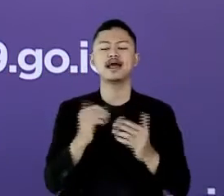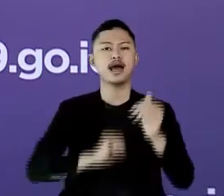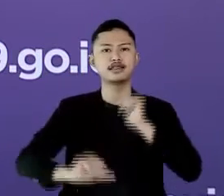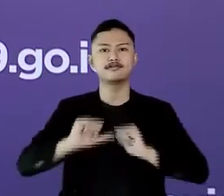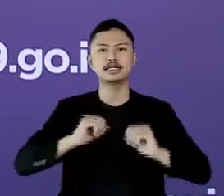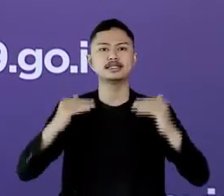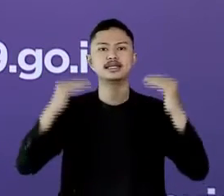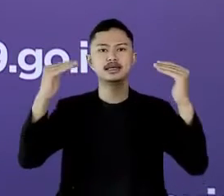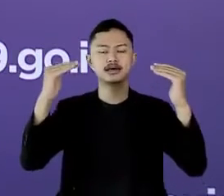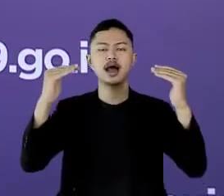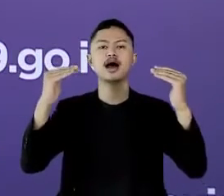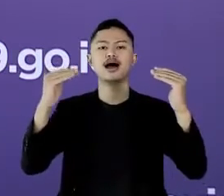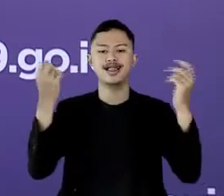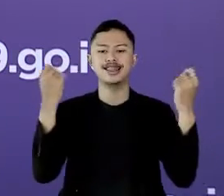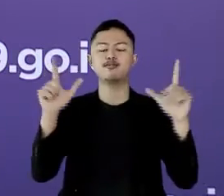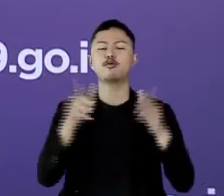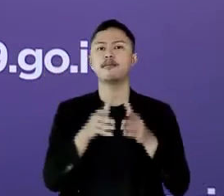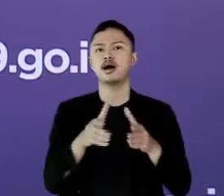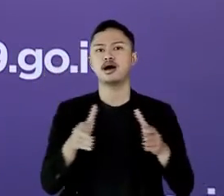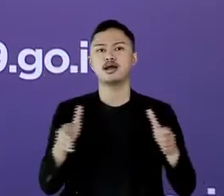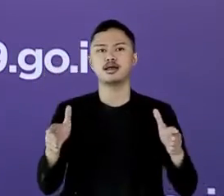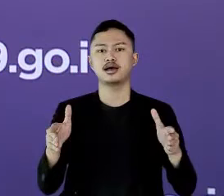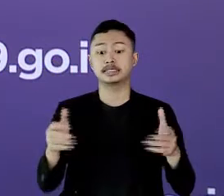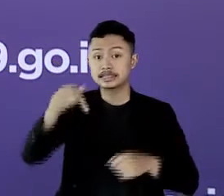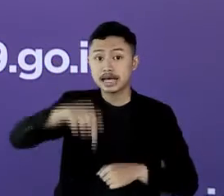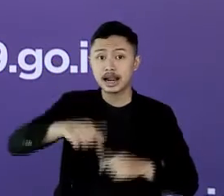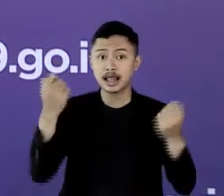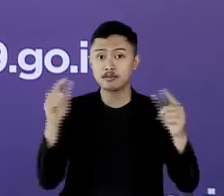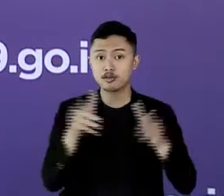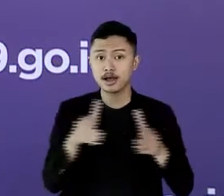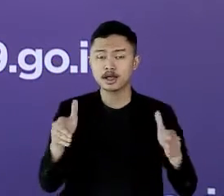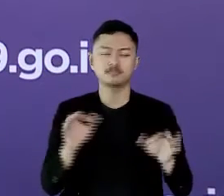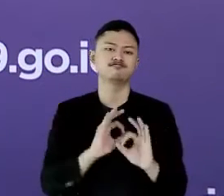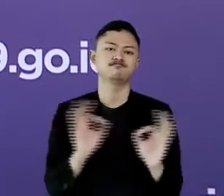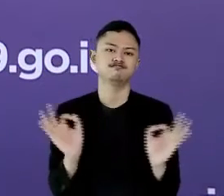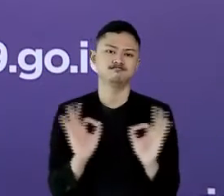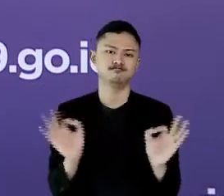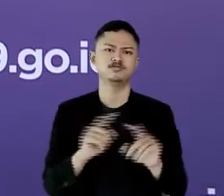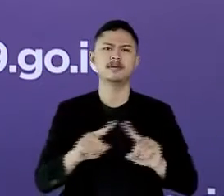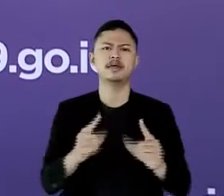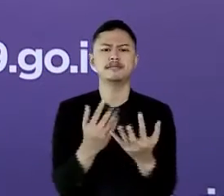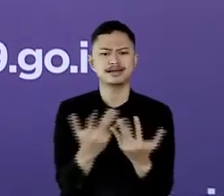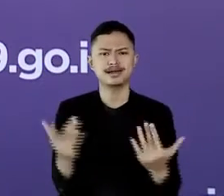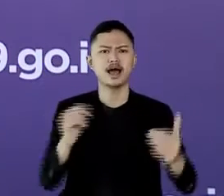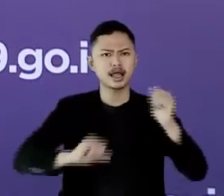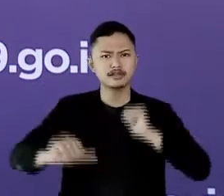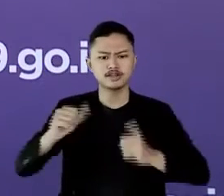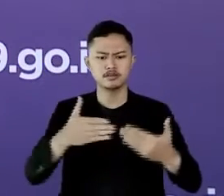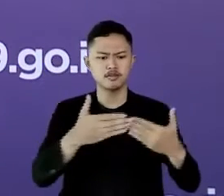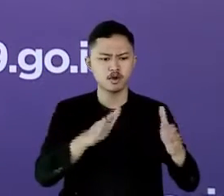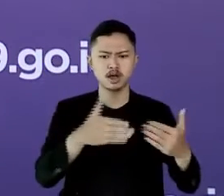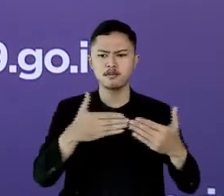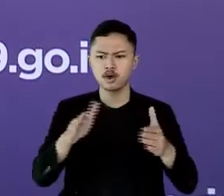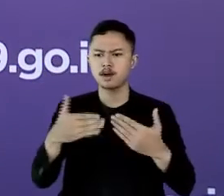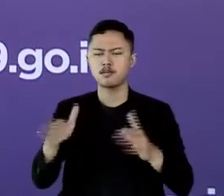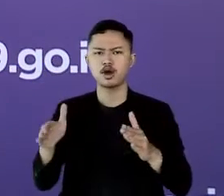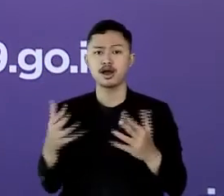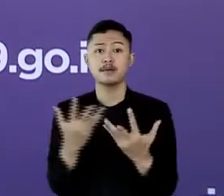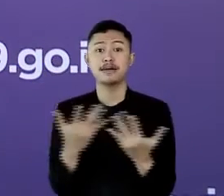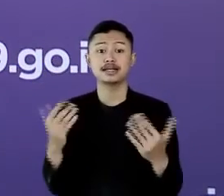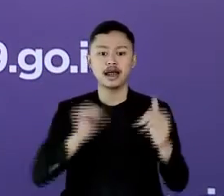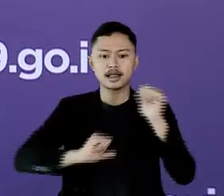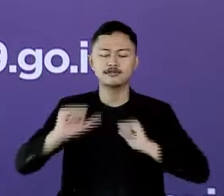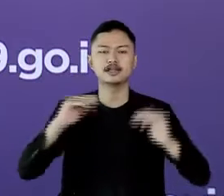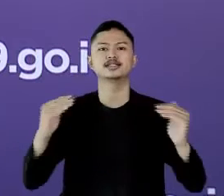libur panjang. Nah, meski saat ini tidak ada libur panjang, tapi aktivitas sosial ekonomi masyarakat perlahan dibuka dan mobilitas masyarakat juga ikut